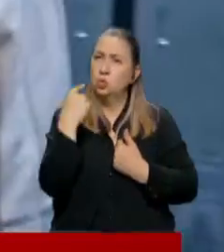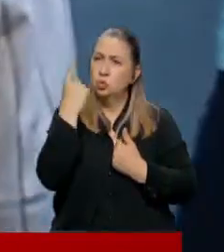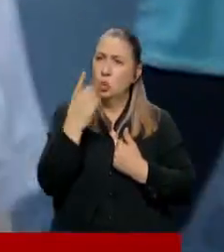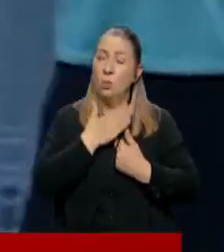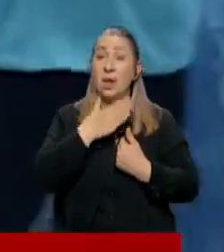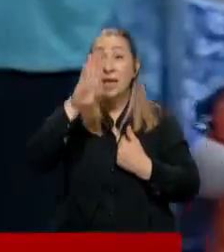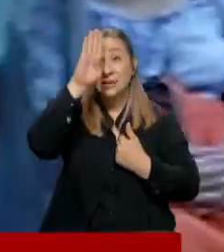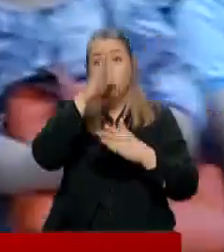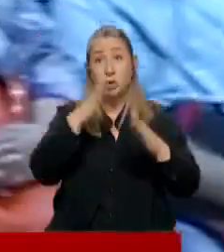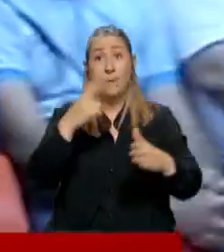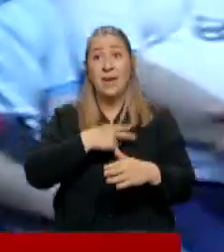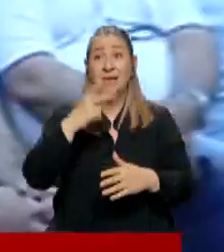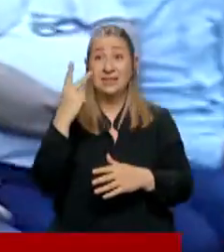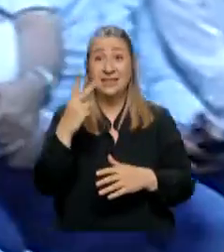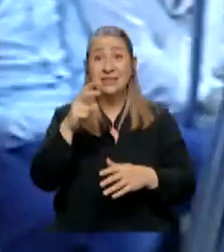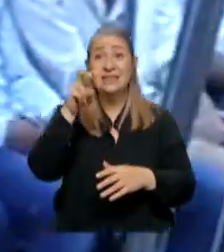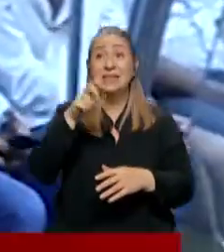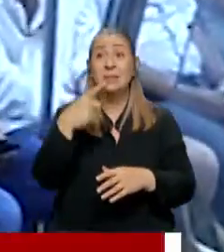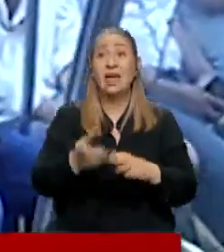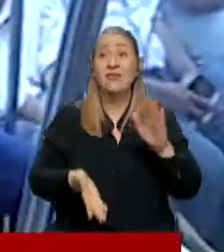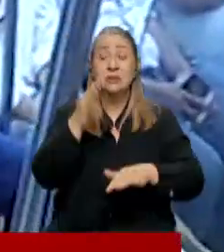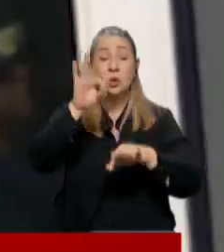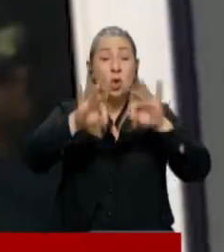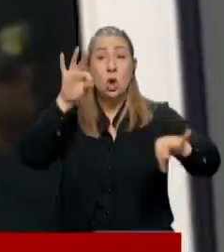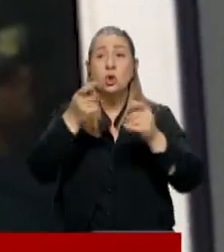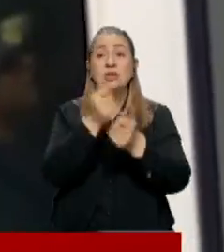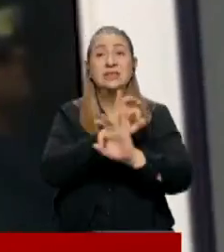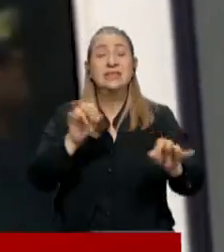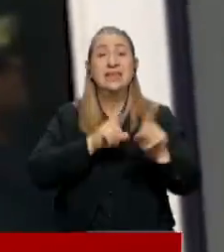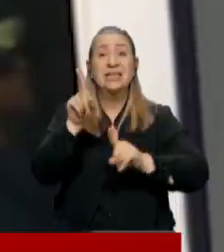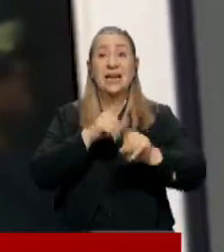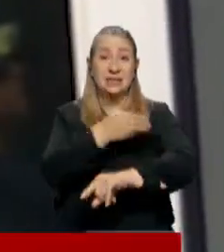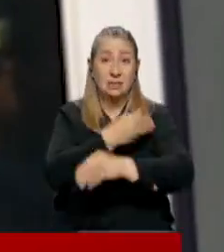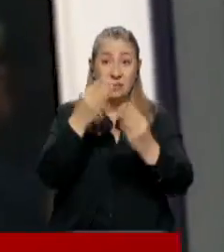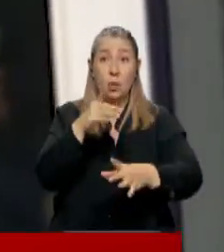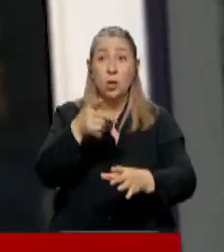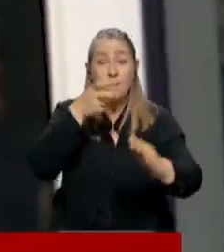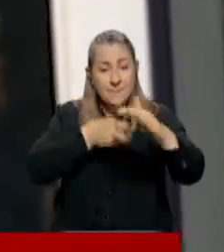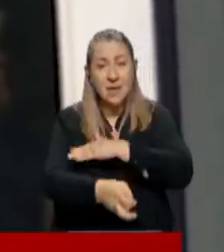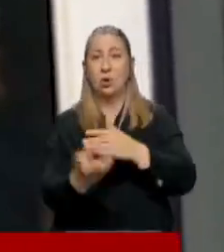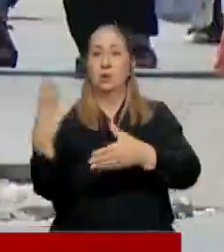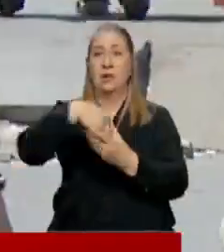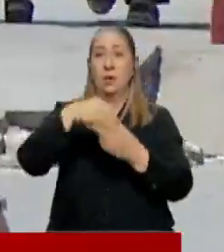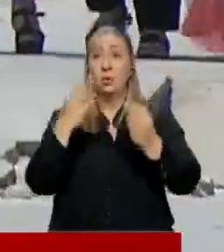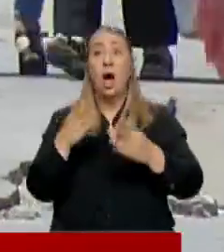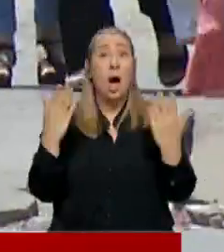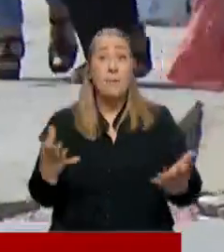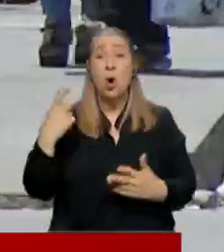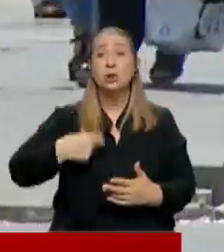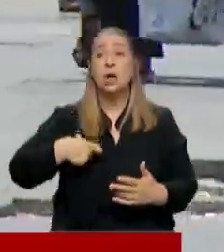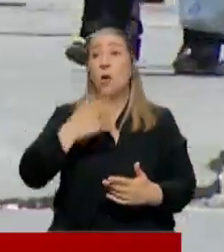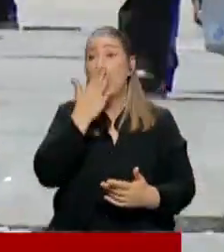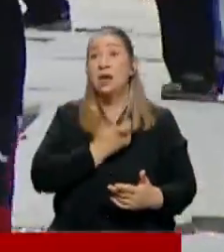düşünüyorum. İstanbul Büyükşehir Belediyesi 8000'den fazla noktada ücretsiz internet hizmeti veriyor. Buna metro hatları da eklendi. Ancak